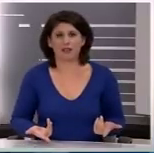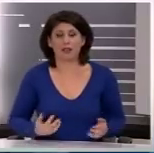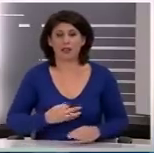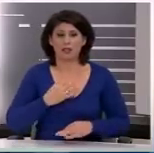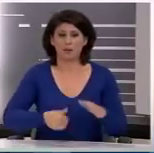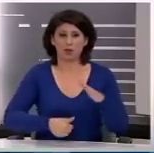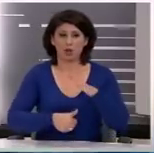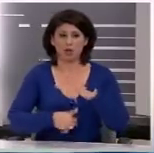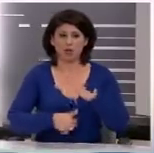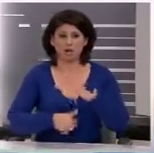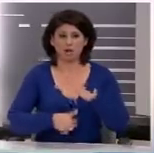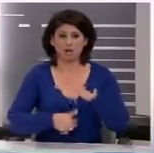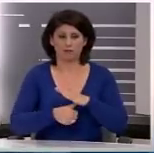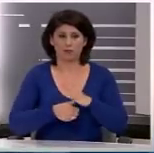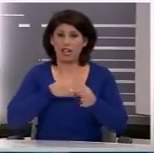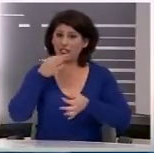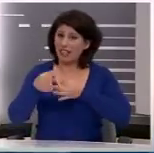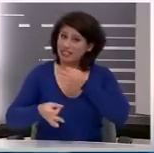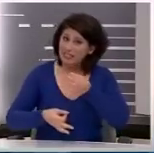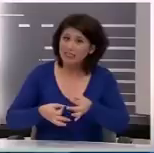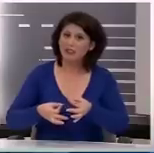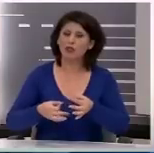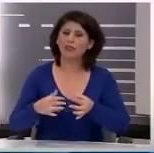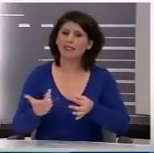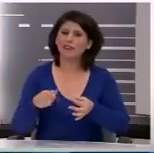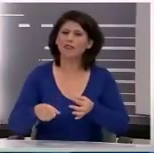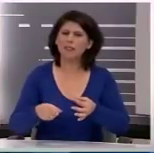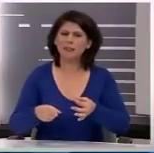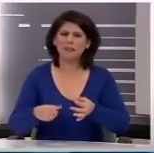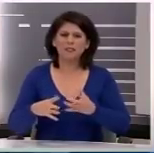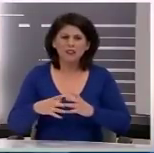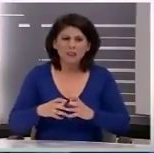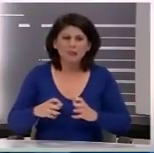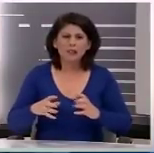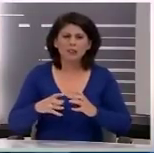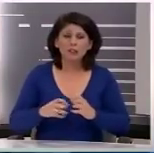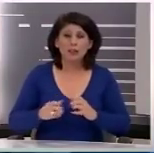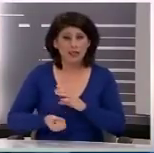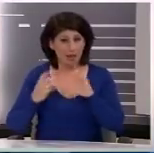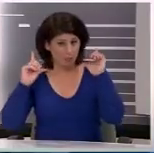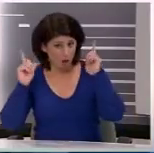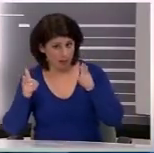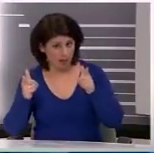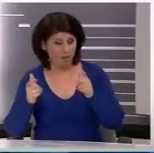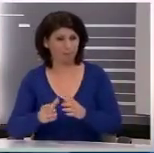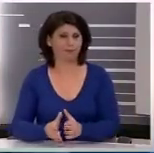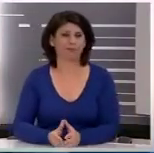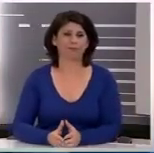Πρόεδρε, θα εξηγήσω γιατί υπάρχει αυτή η μανία και της Νέας